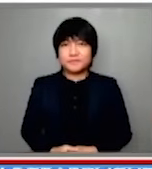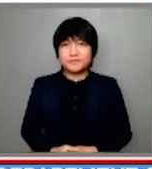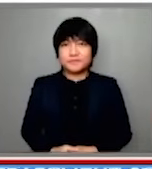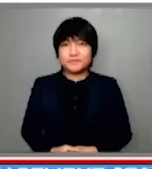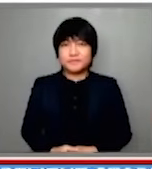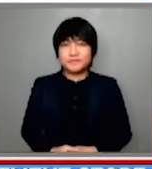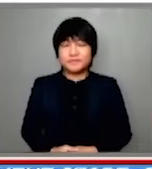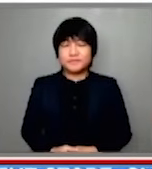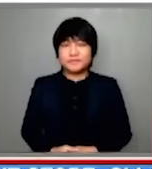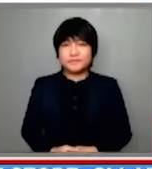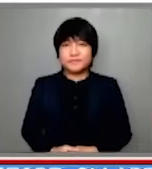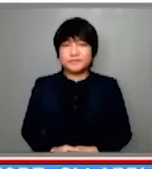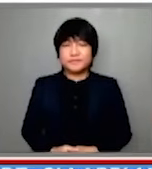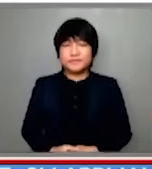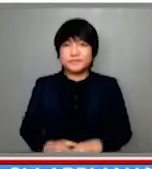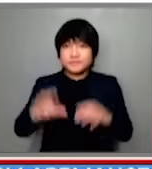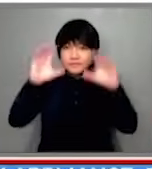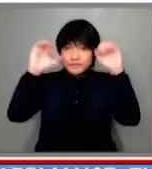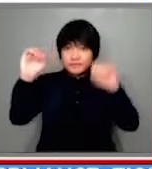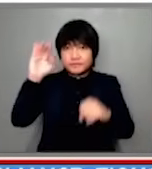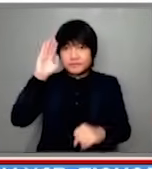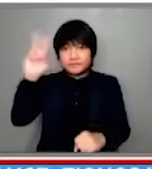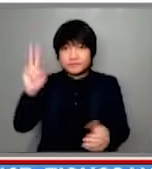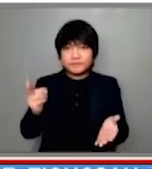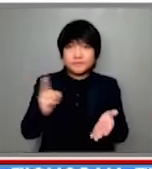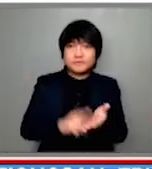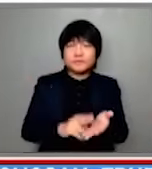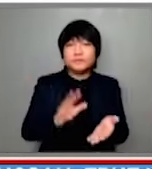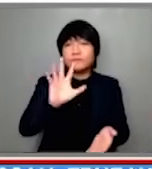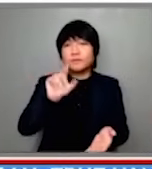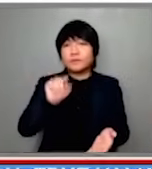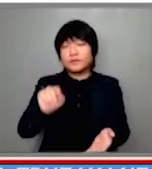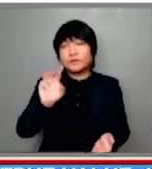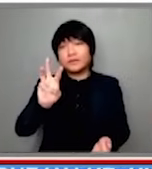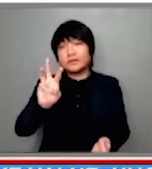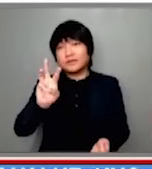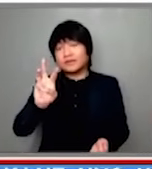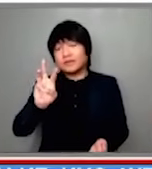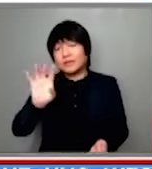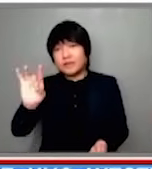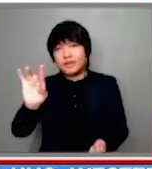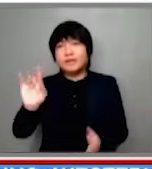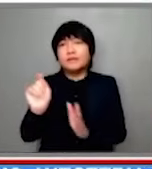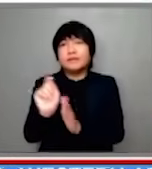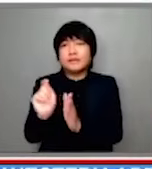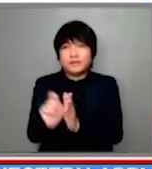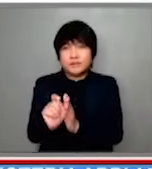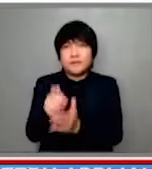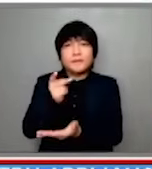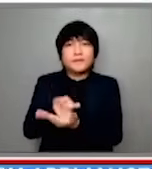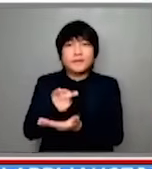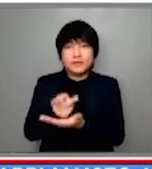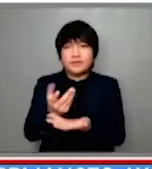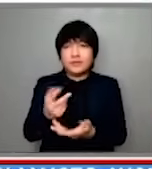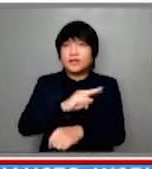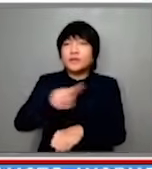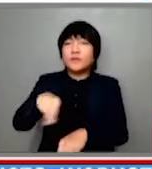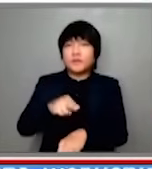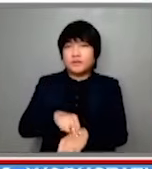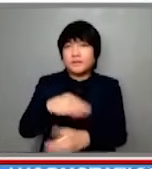Papipirmahan na kay Pangulong Bongbong Marcos ang 5.768 trillion pesos na panukalang national budget para sa